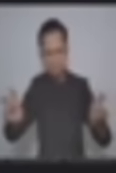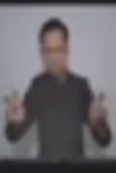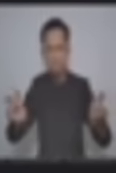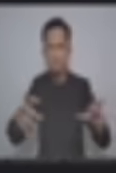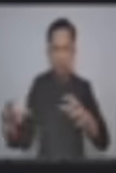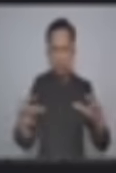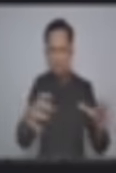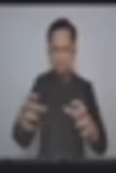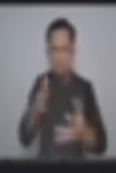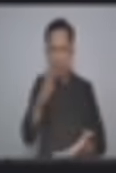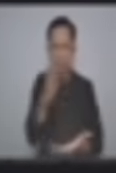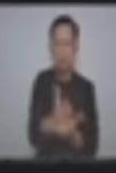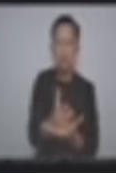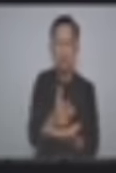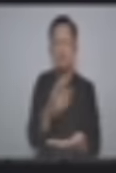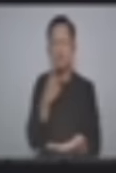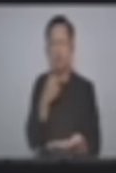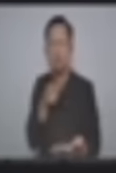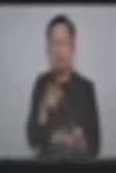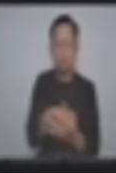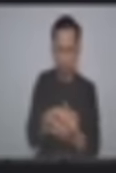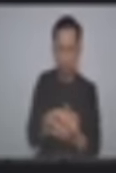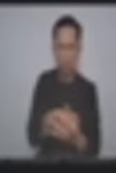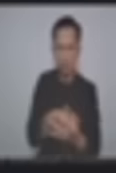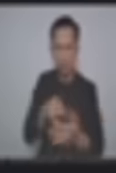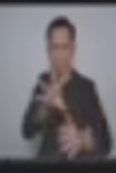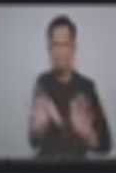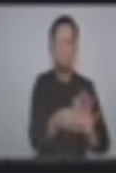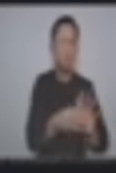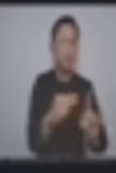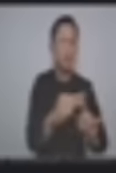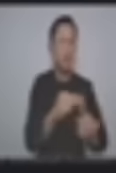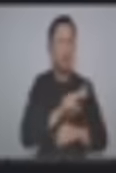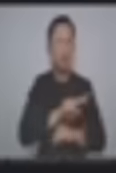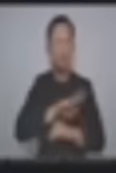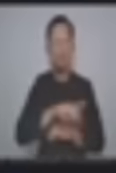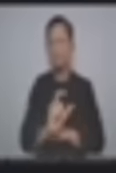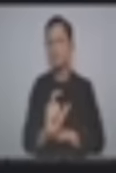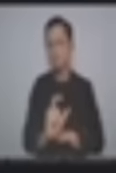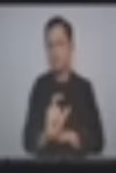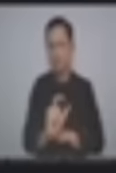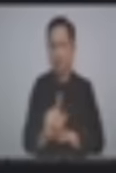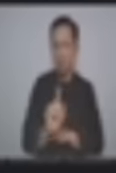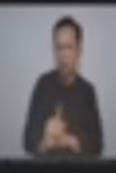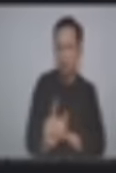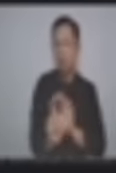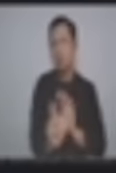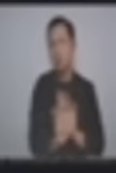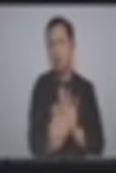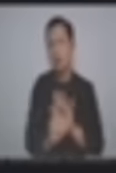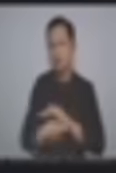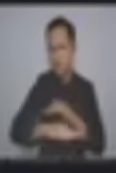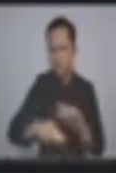tentang hasil pemiluan umum sebagaimana frasa yang termaktub dalam pasal 24c ayat 1 undang-undang Dasar